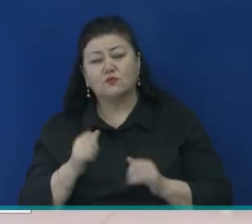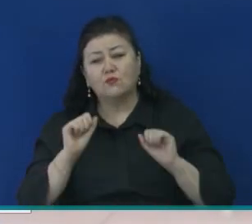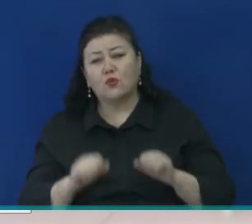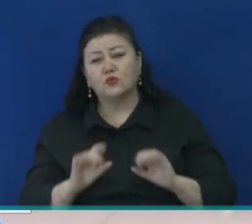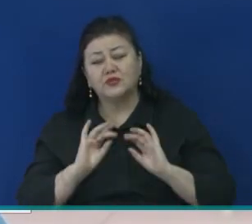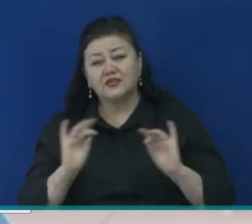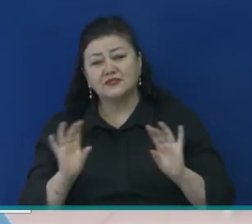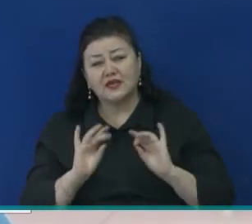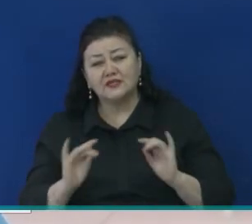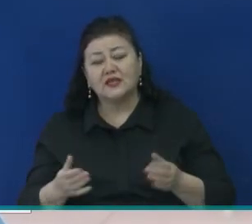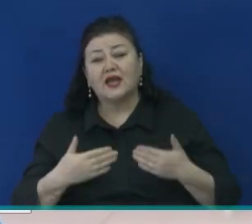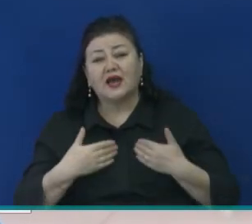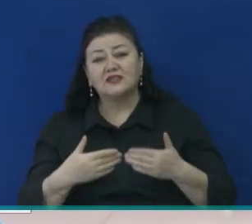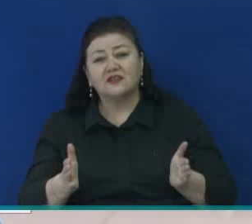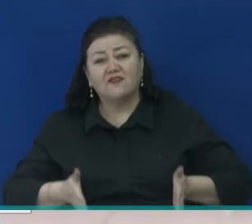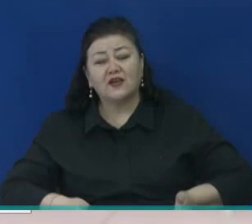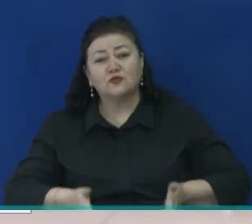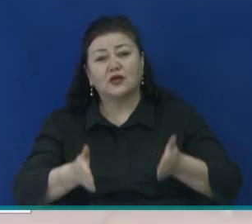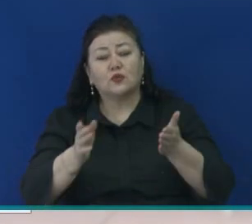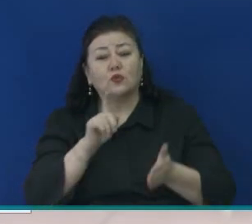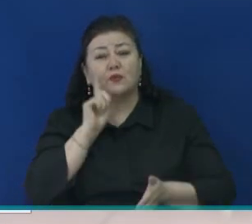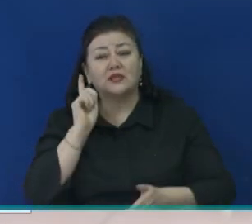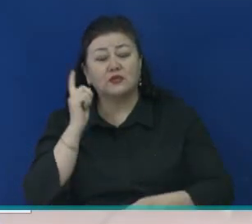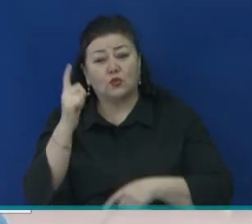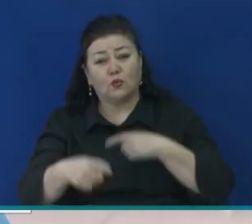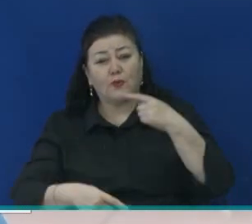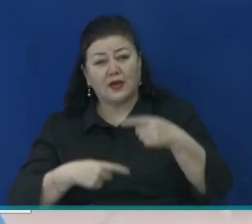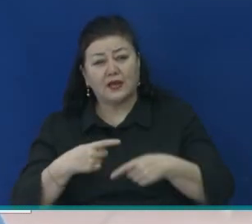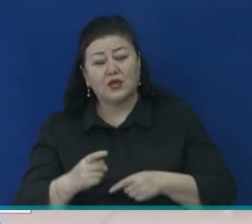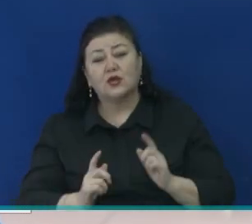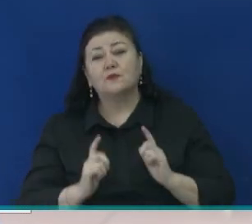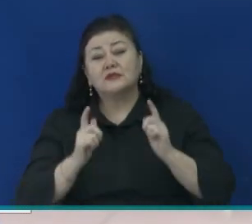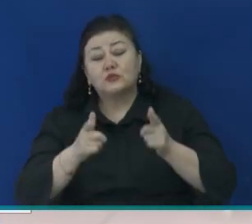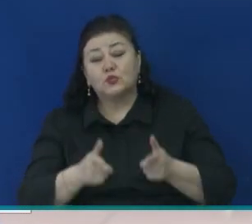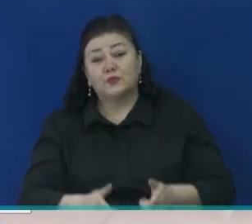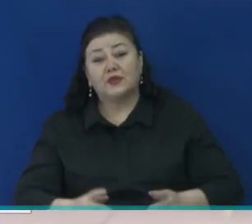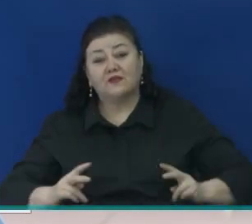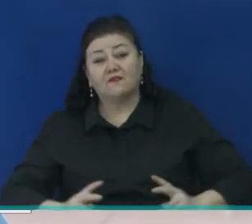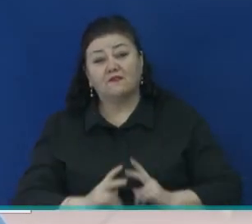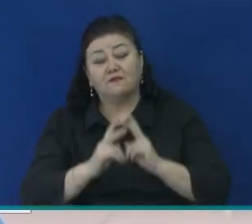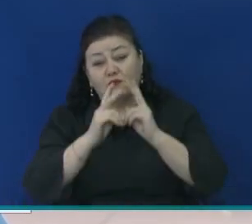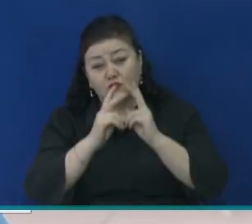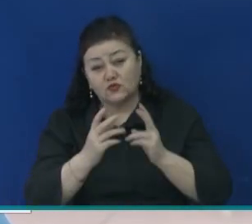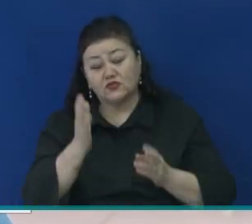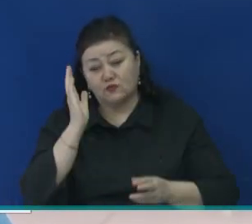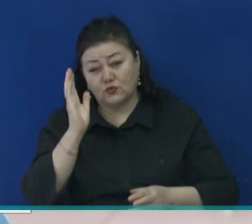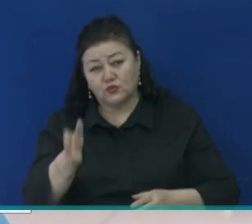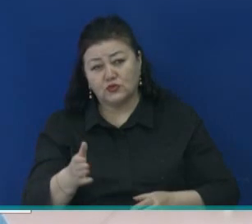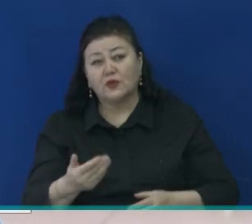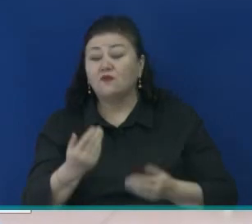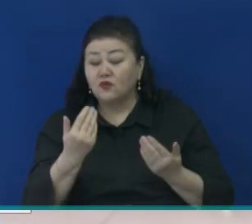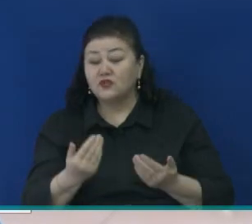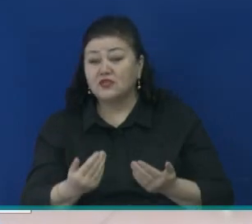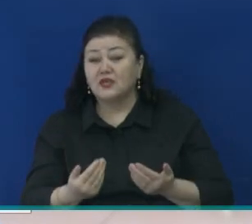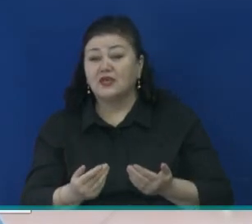жаңағы жолын ашуына, солардың жаңағындай жоғары оқу орнына түсуіне сәлде болсын септік тигізейік деп ниетпен